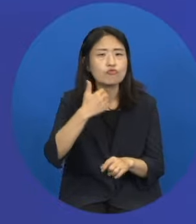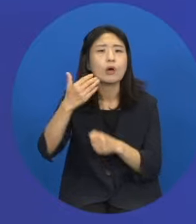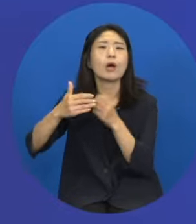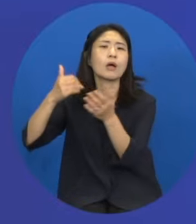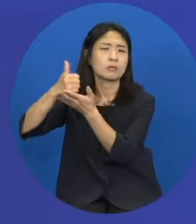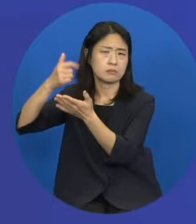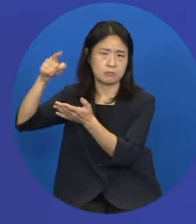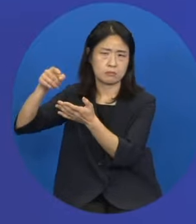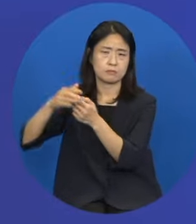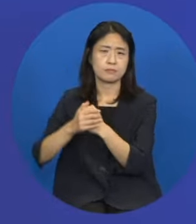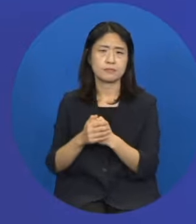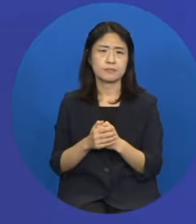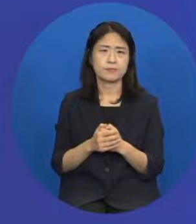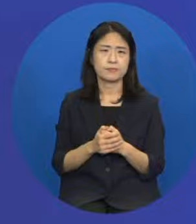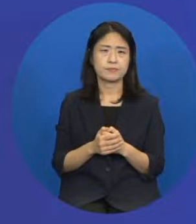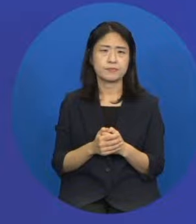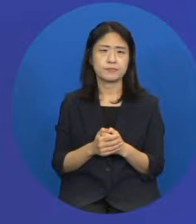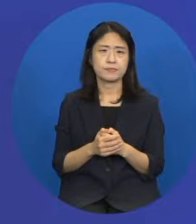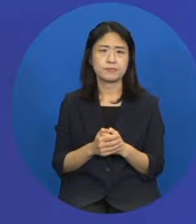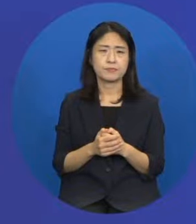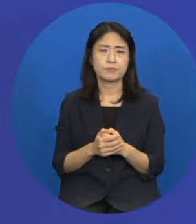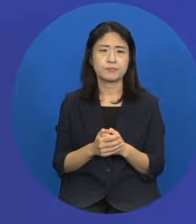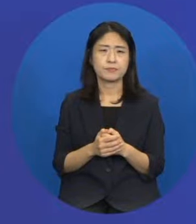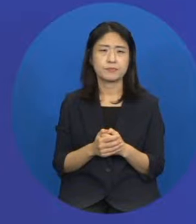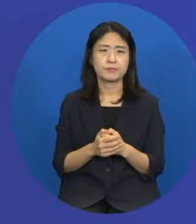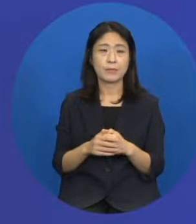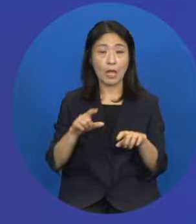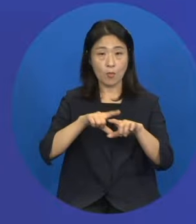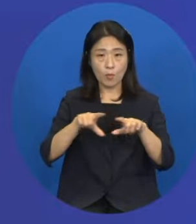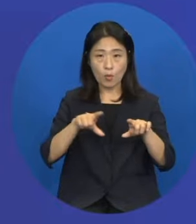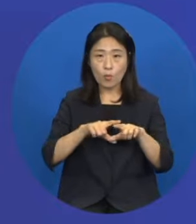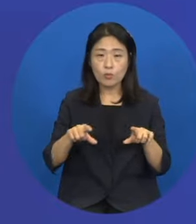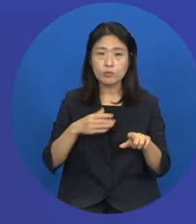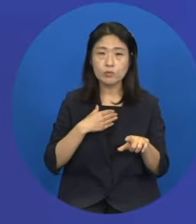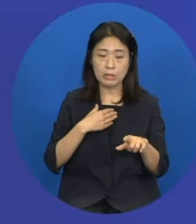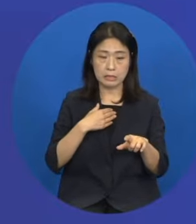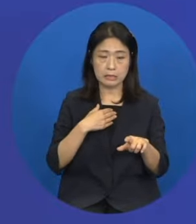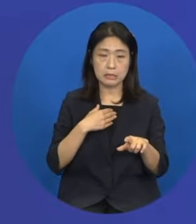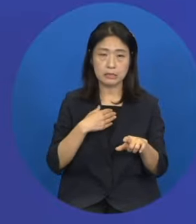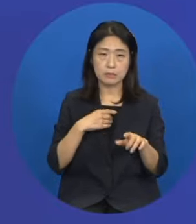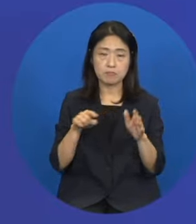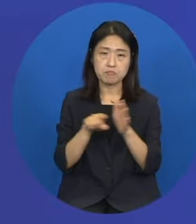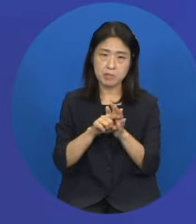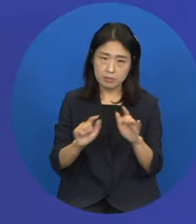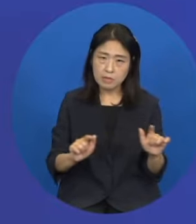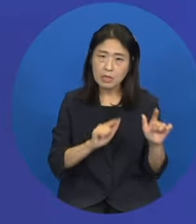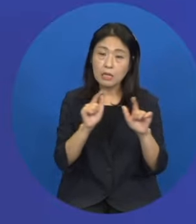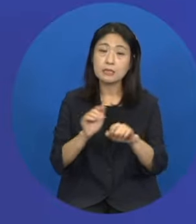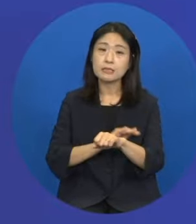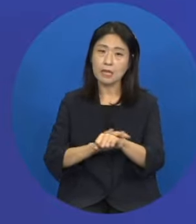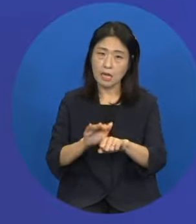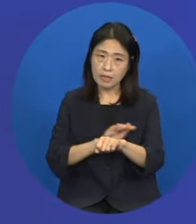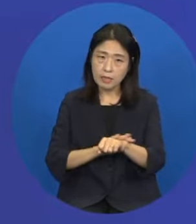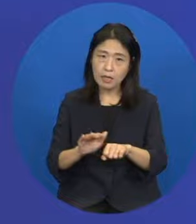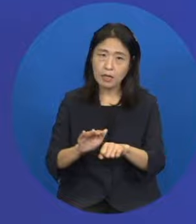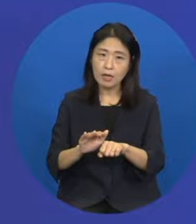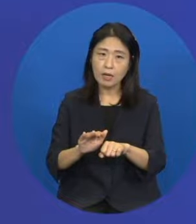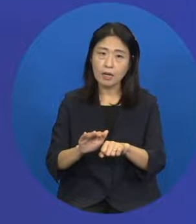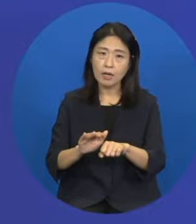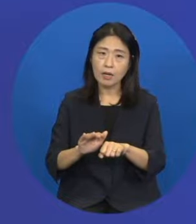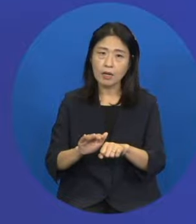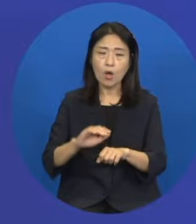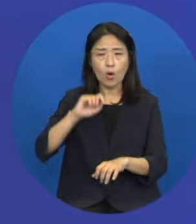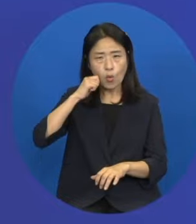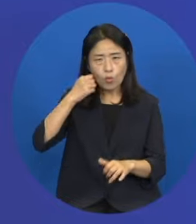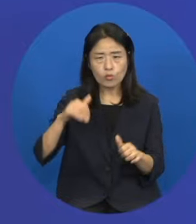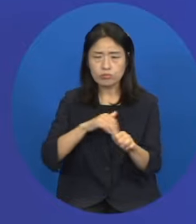쓰셨어요. 그러면서 책에서 이렇게 도전을 하십니다. 평소에는 신앙생활을 잘 하다가 또한 교회에서 직분까지 얻지만 어려운